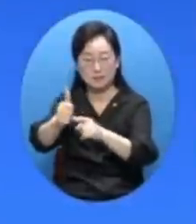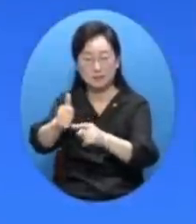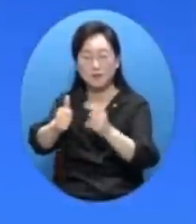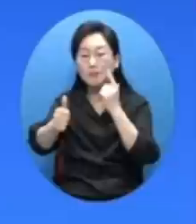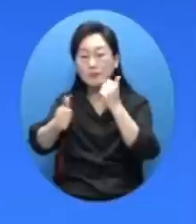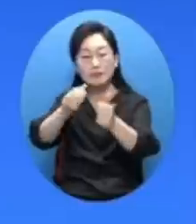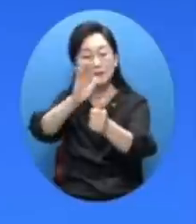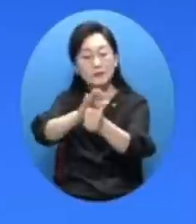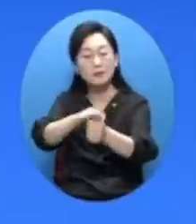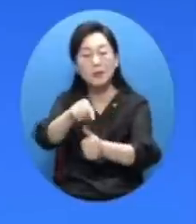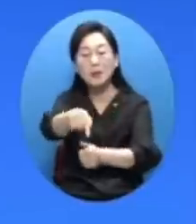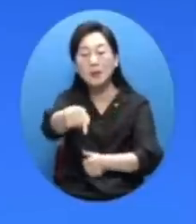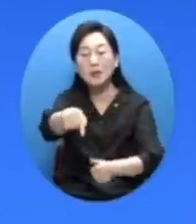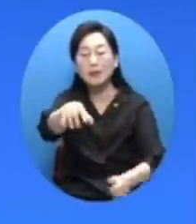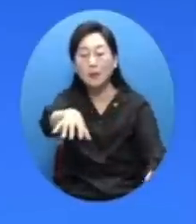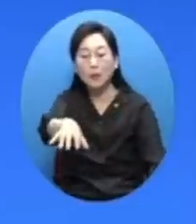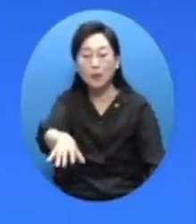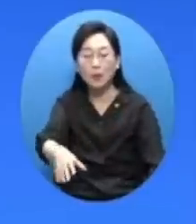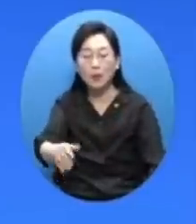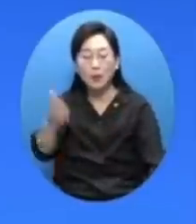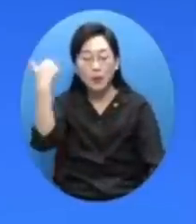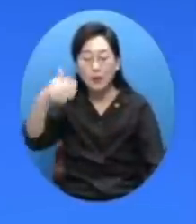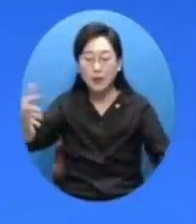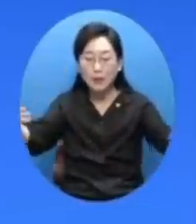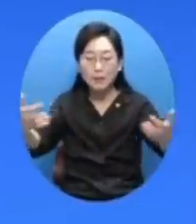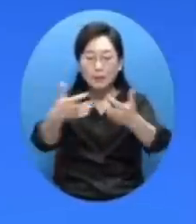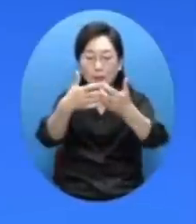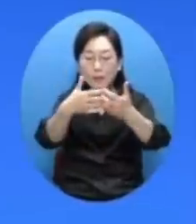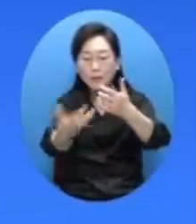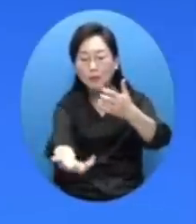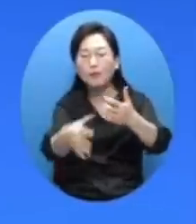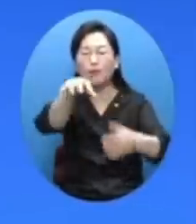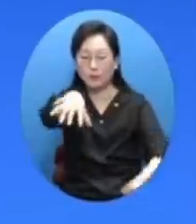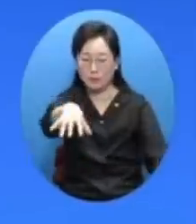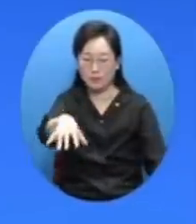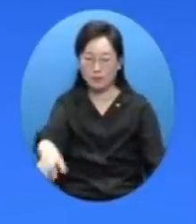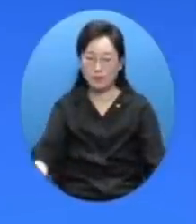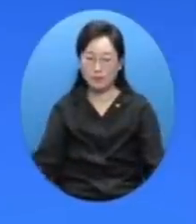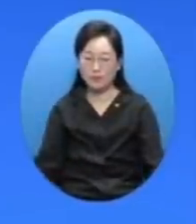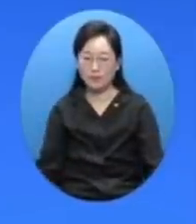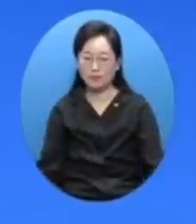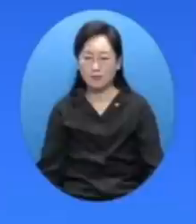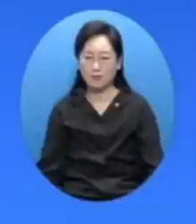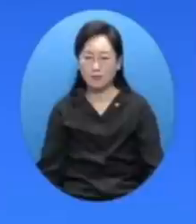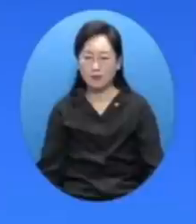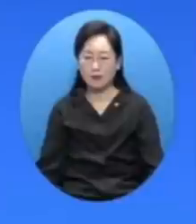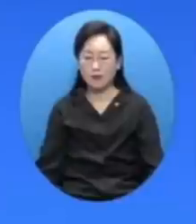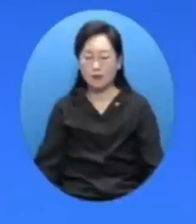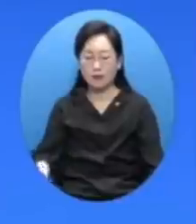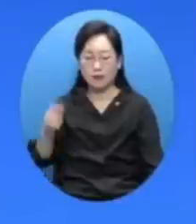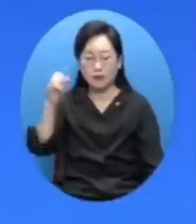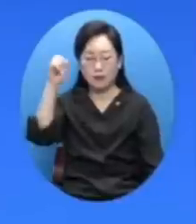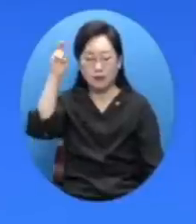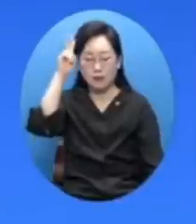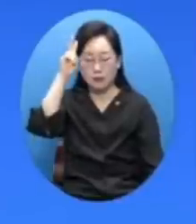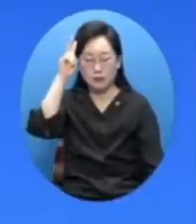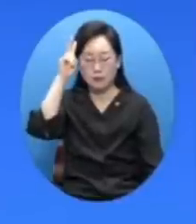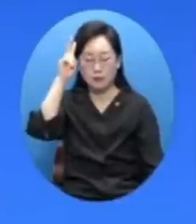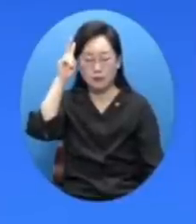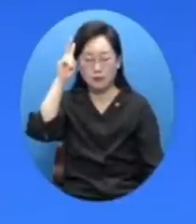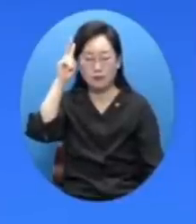지금 우리가 지나가는 이것이 배가 충돌해서 배가 깔아 앉은 것입니다 그래야 갑자기